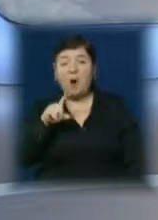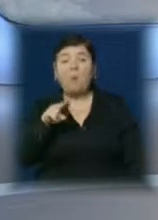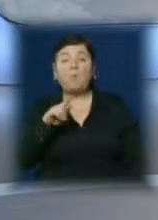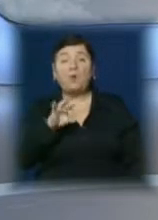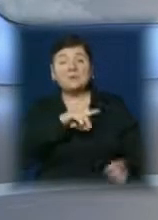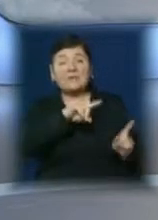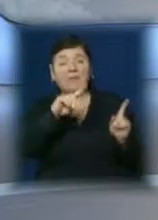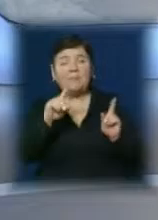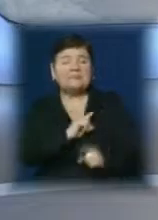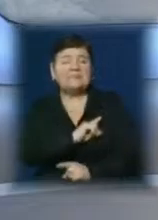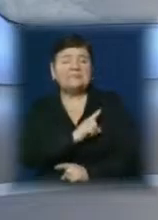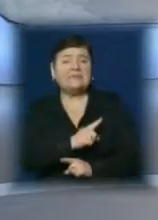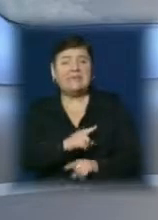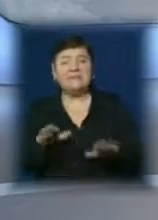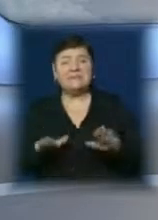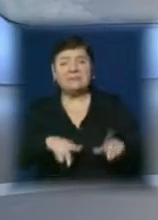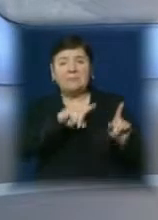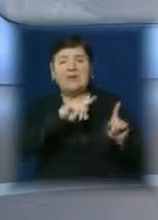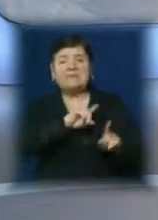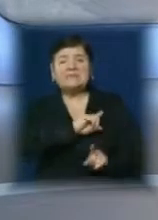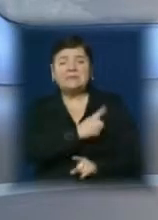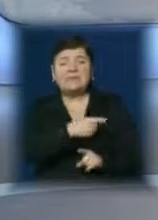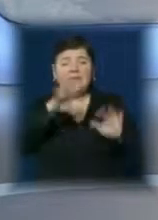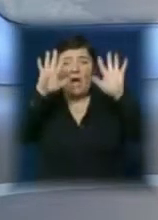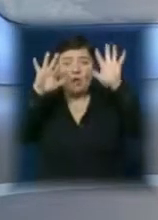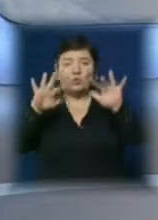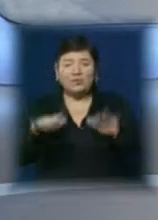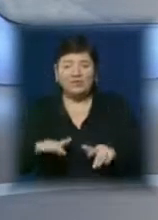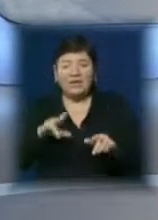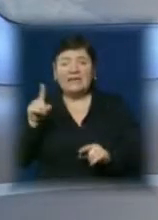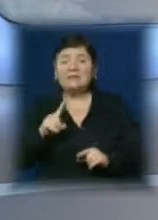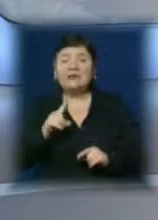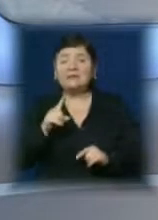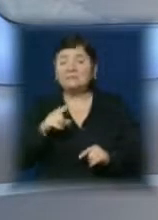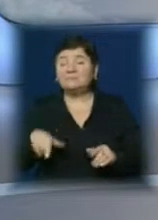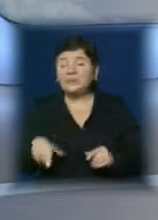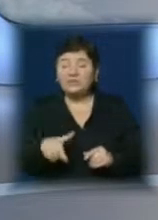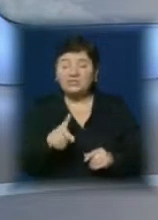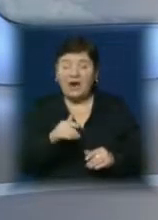лише обирають. До них кілька разів викликали швидку та проводили госпіталізацію.